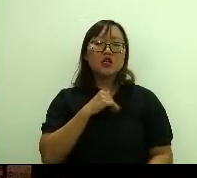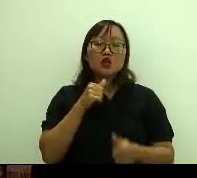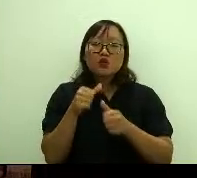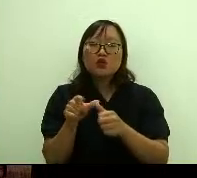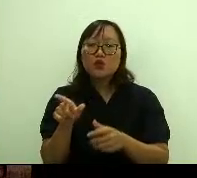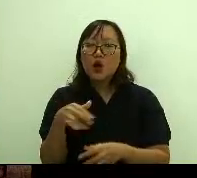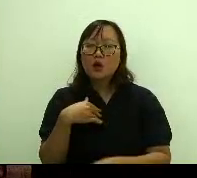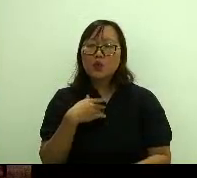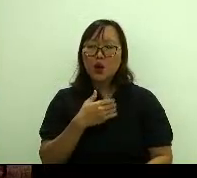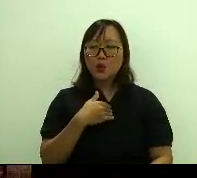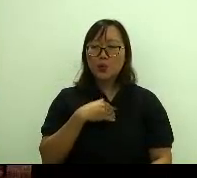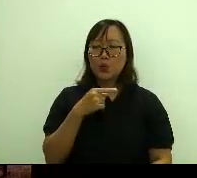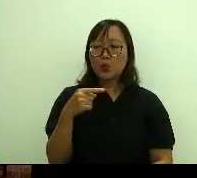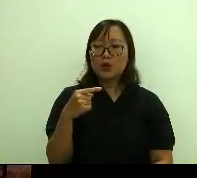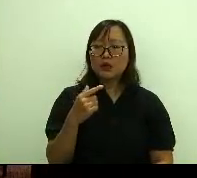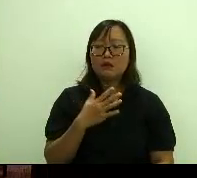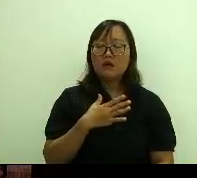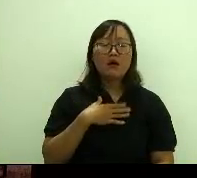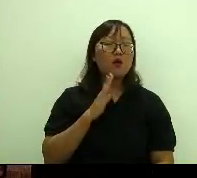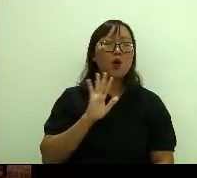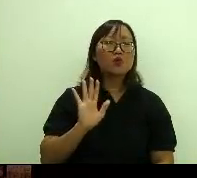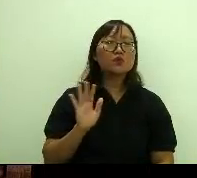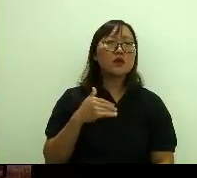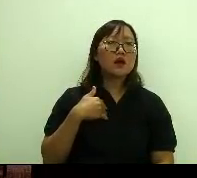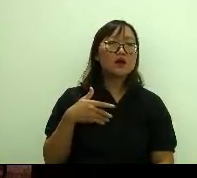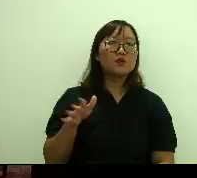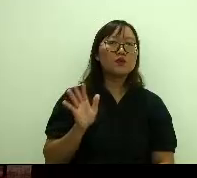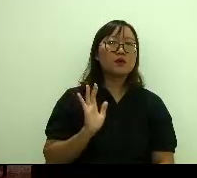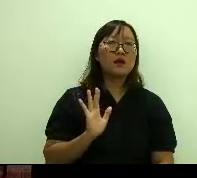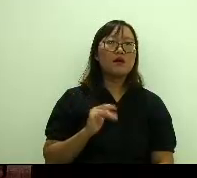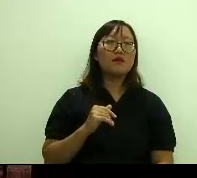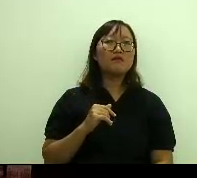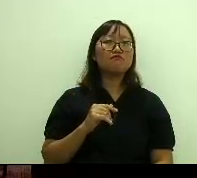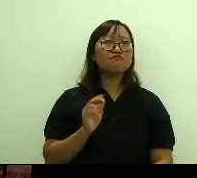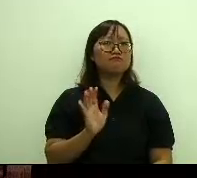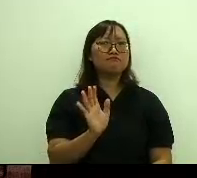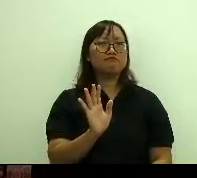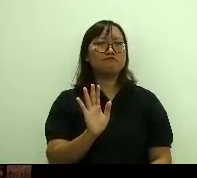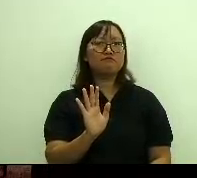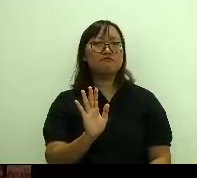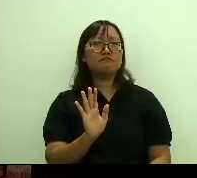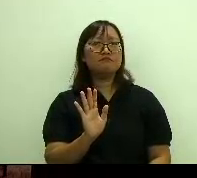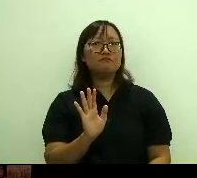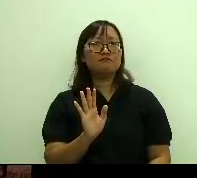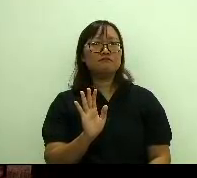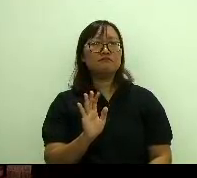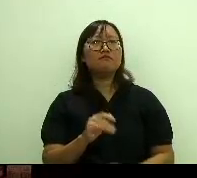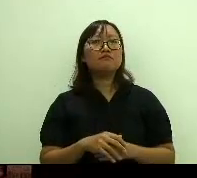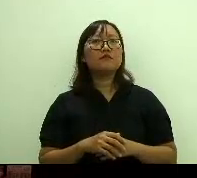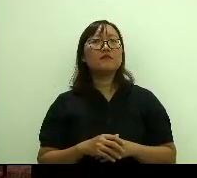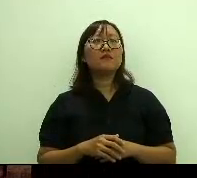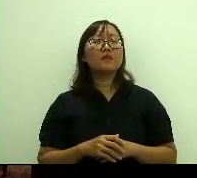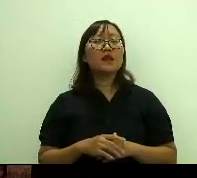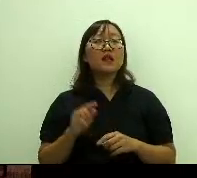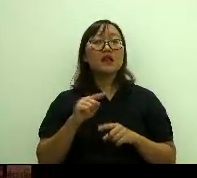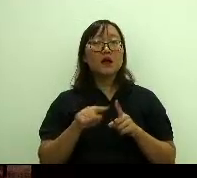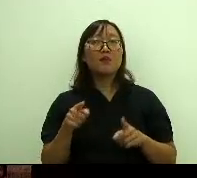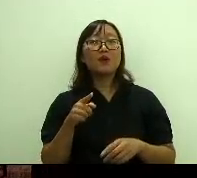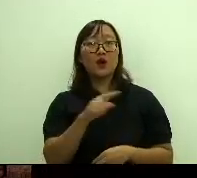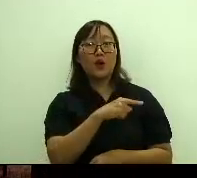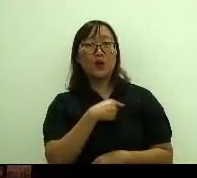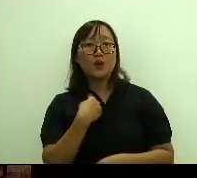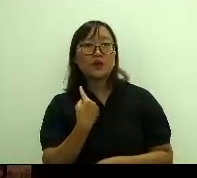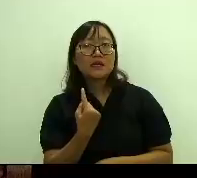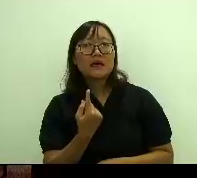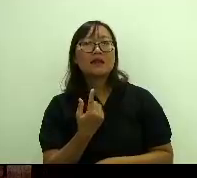dan kita tidak akan dibawa ke pantai kehidupan abadi. Jika kita bertahan terlalu erat